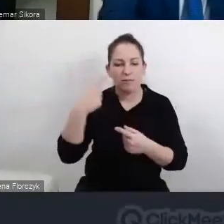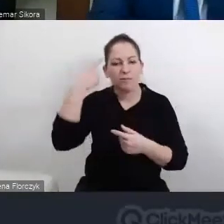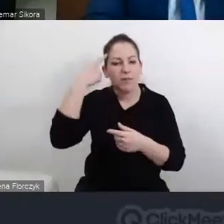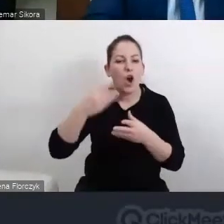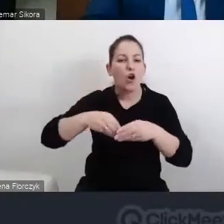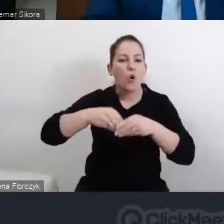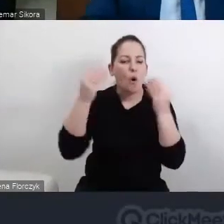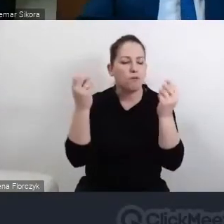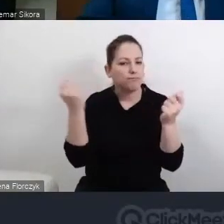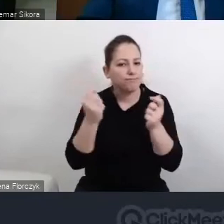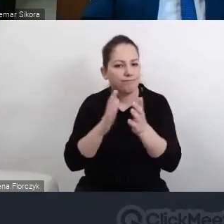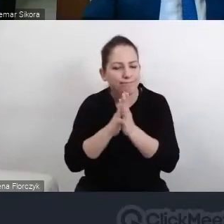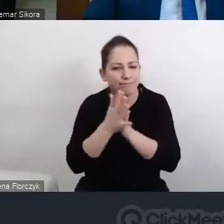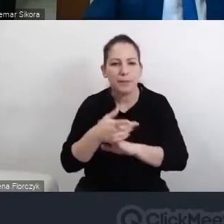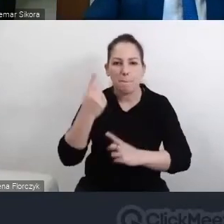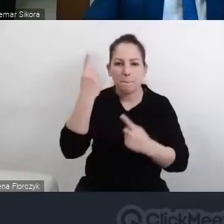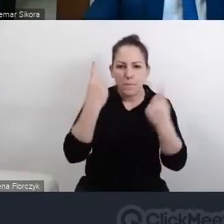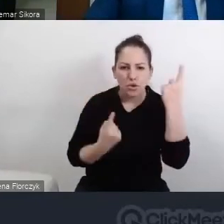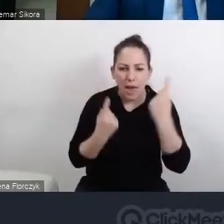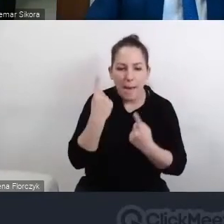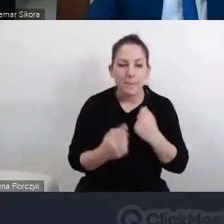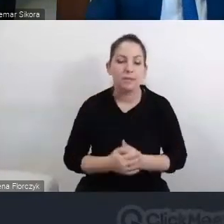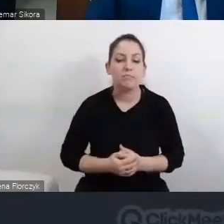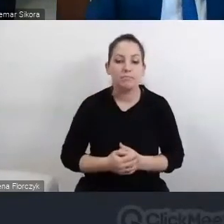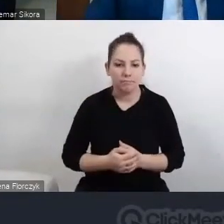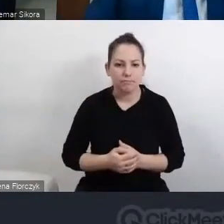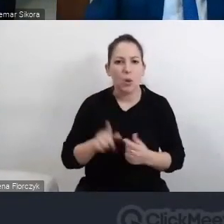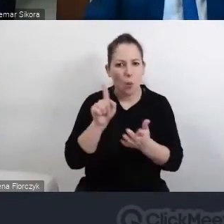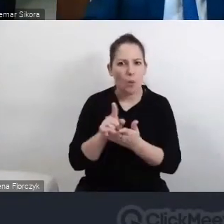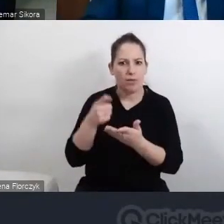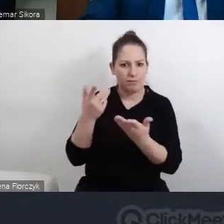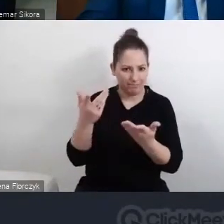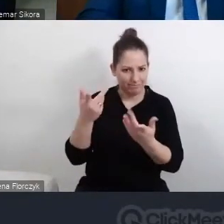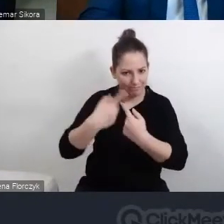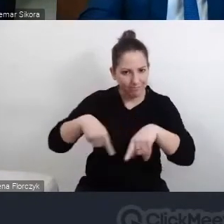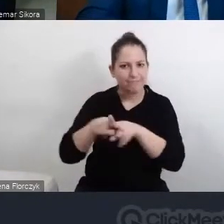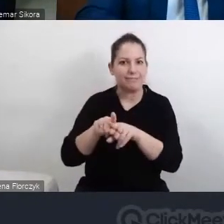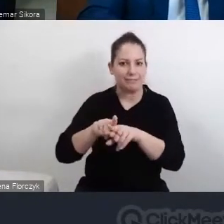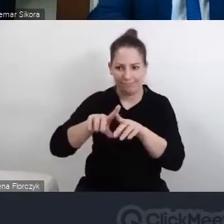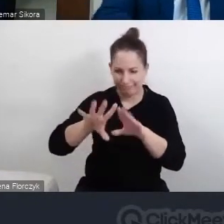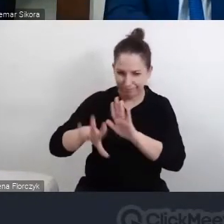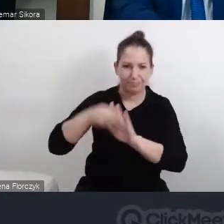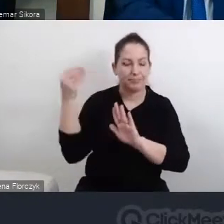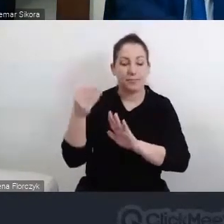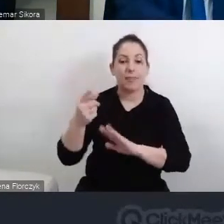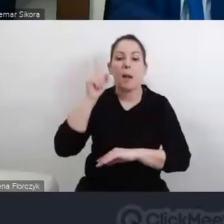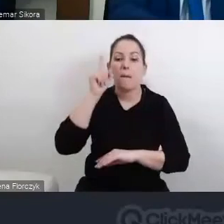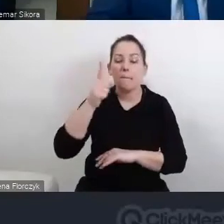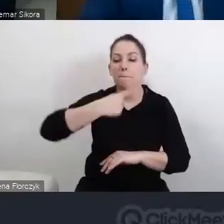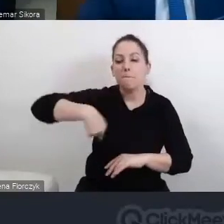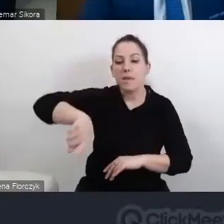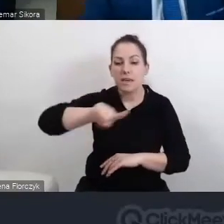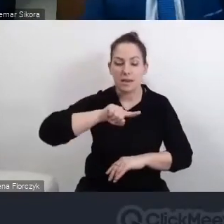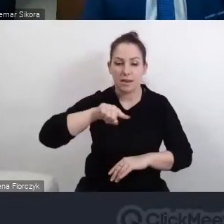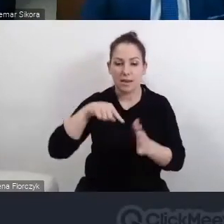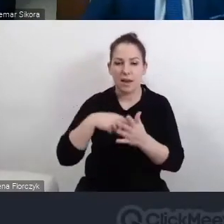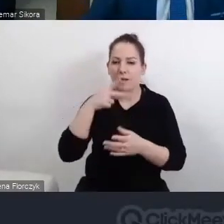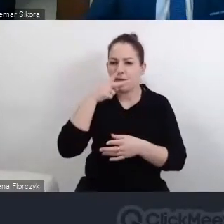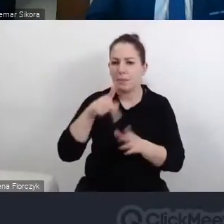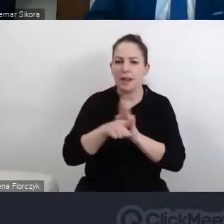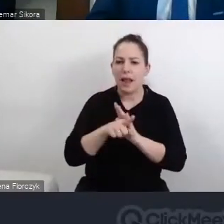ten dynamiczny rozwój przemysłu, uda mu się zrealizować do samego końca. Bo my w tym widzimy dla